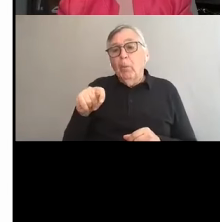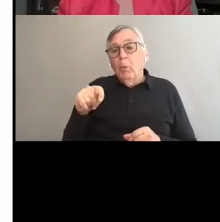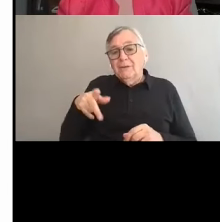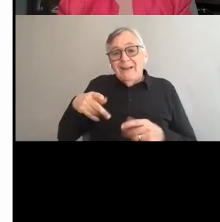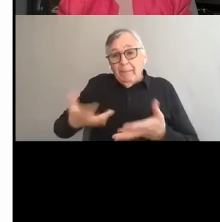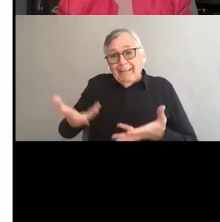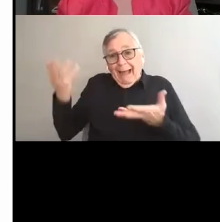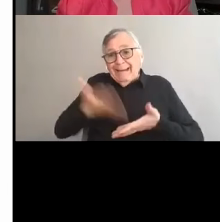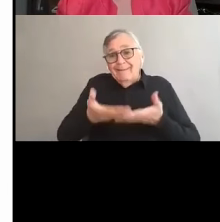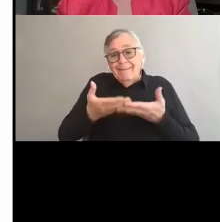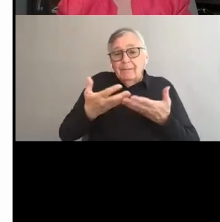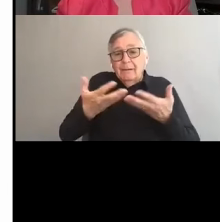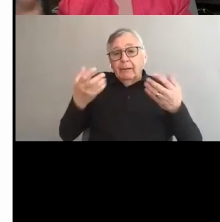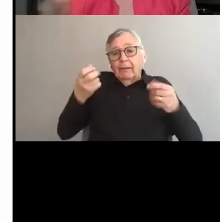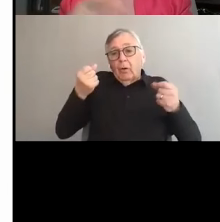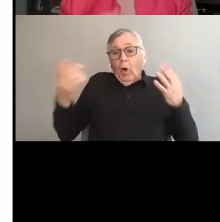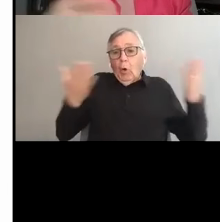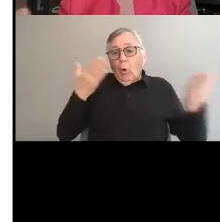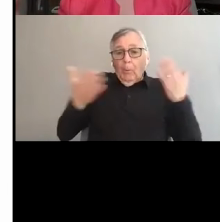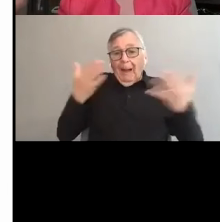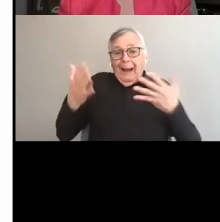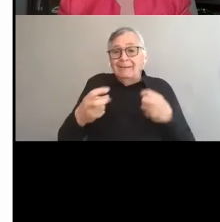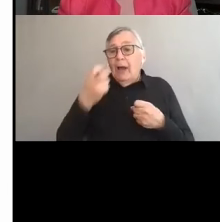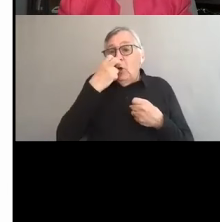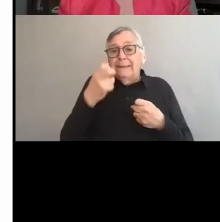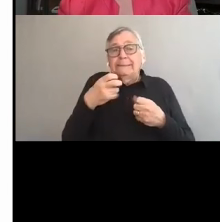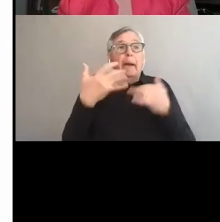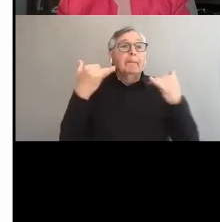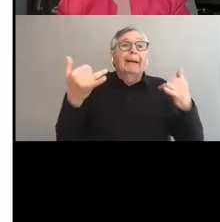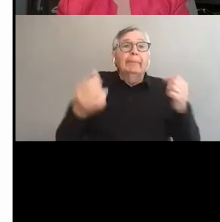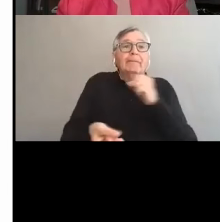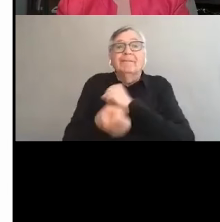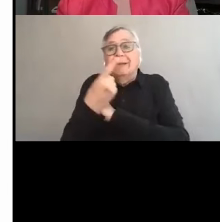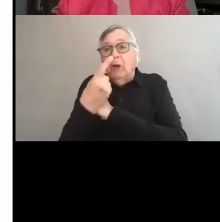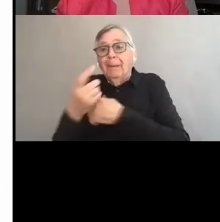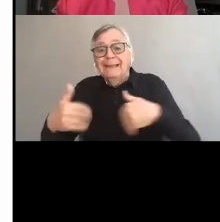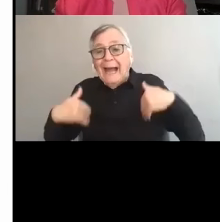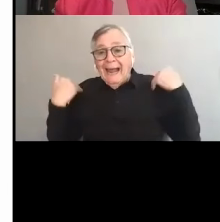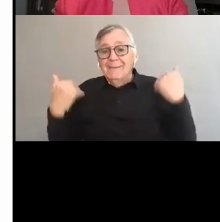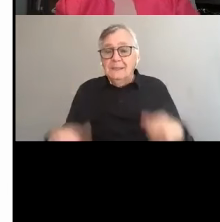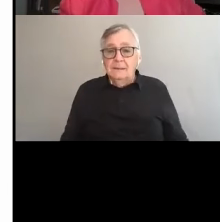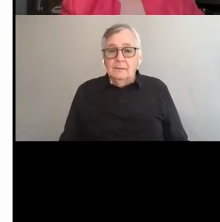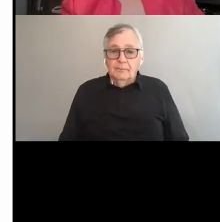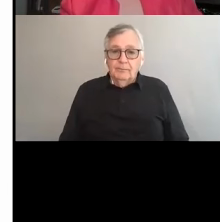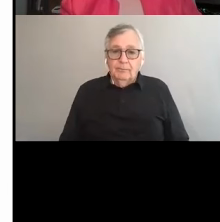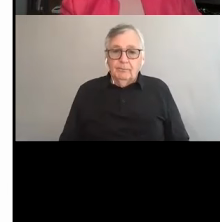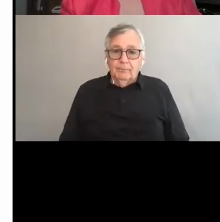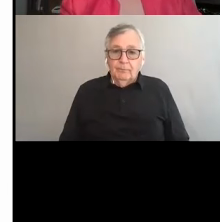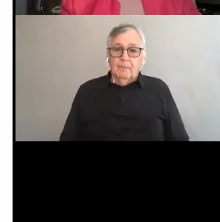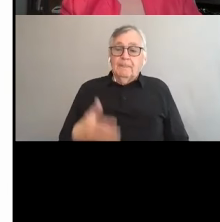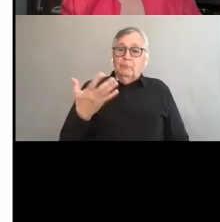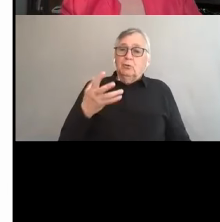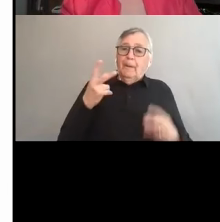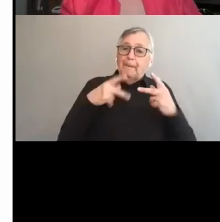Donc, à un moment donné, il faut qu'on compare ça avec le risque d'avoir le même phénomène dans la vie réelle. Et c'est pour ça que des